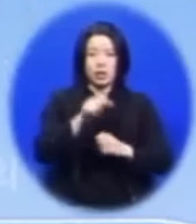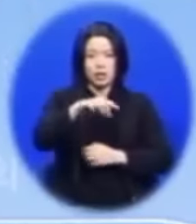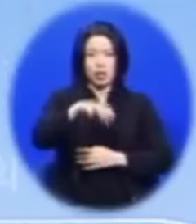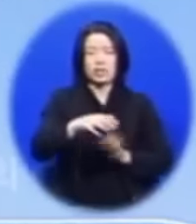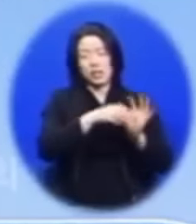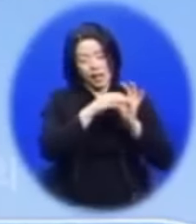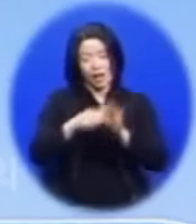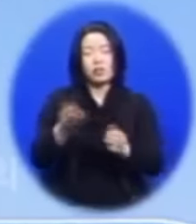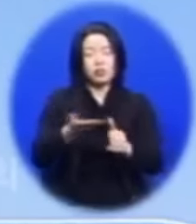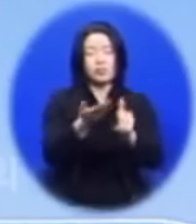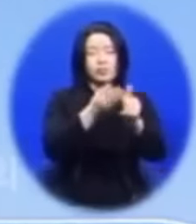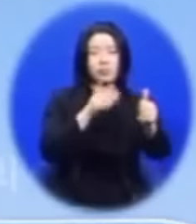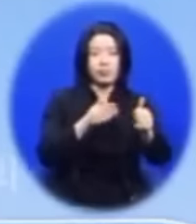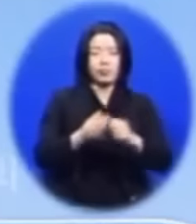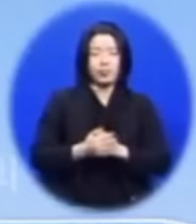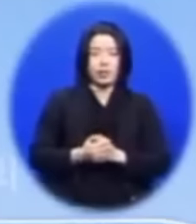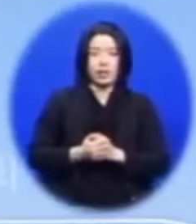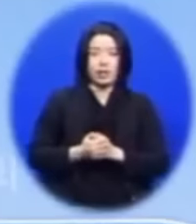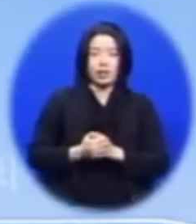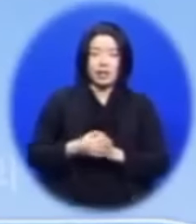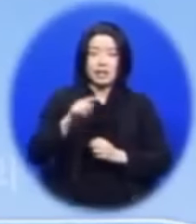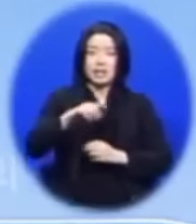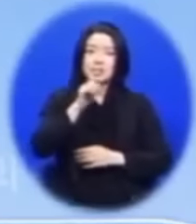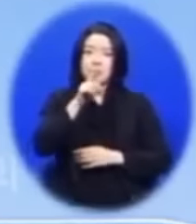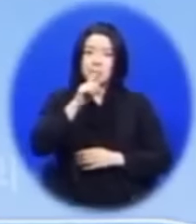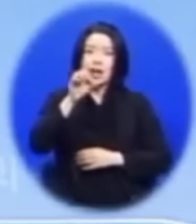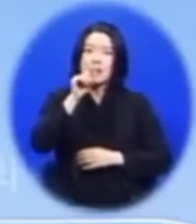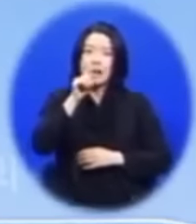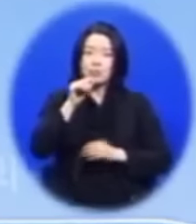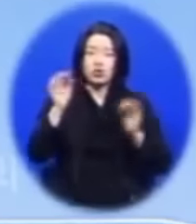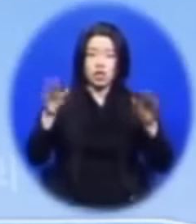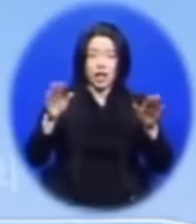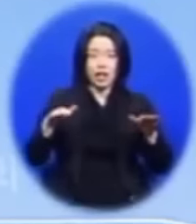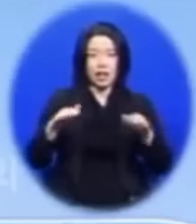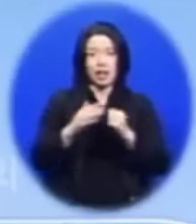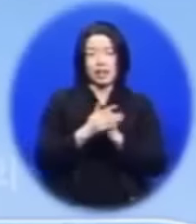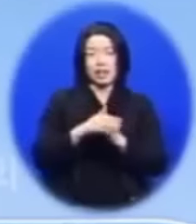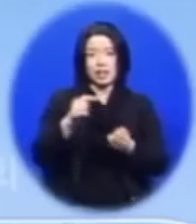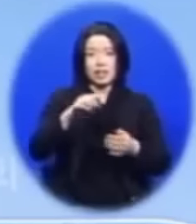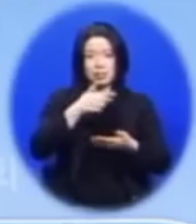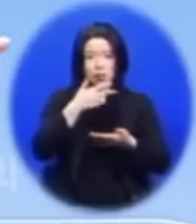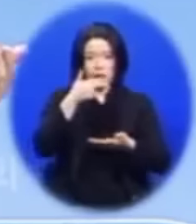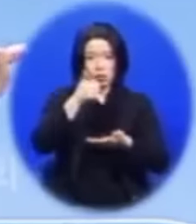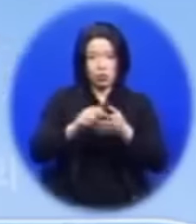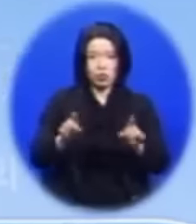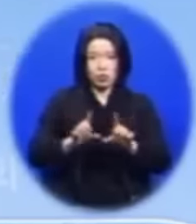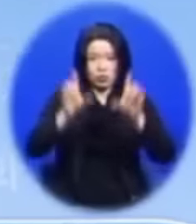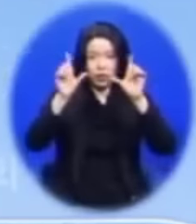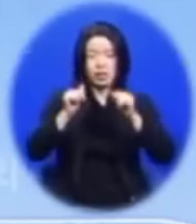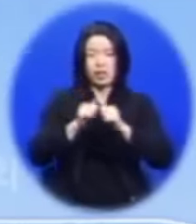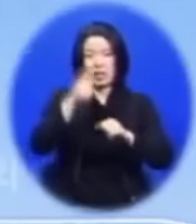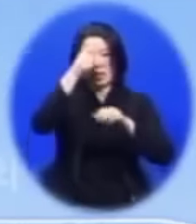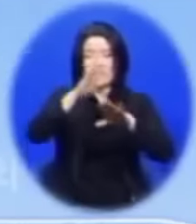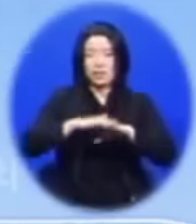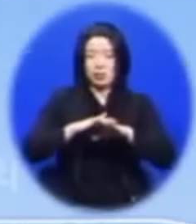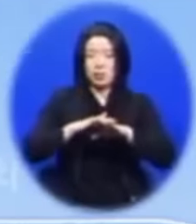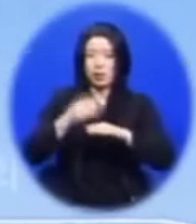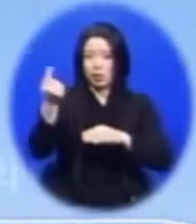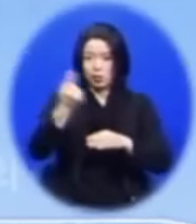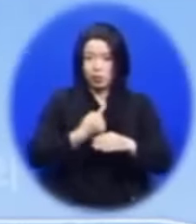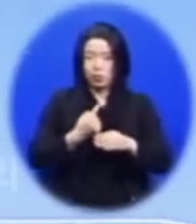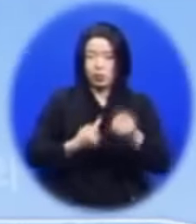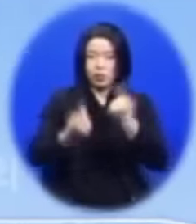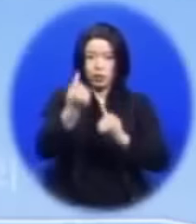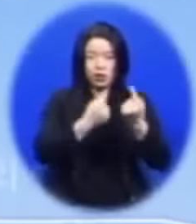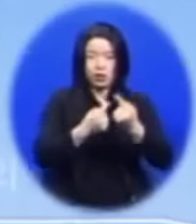기르세요 자이 앵무새가 주일에 예배를 드리러 교인들이 오는 걸